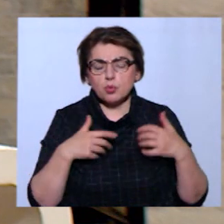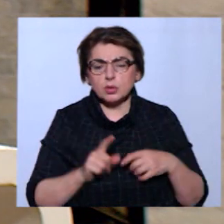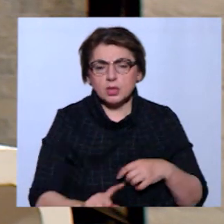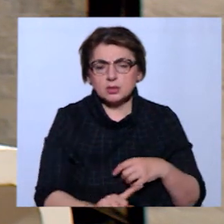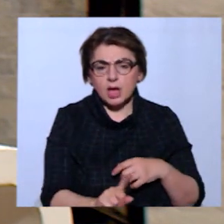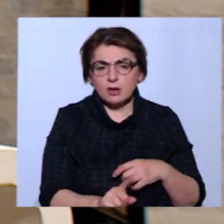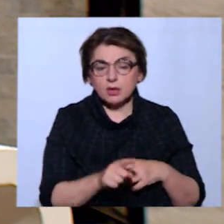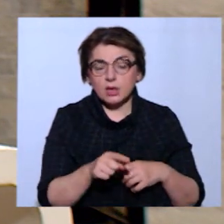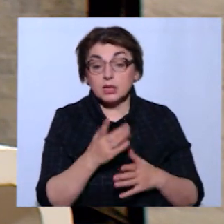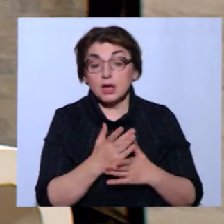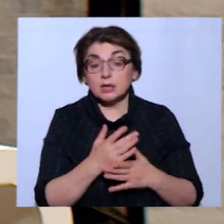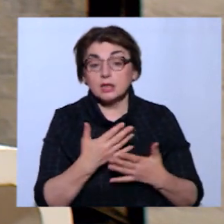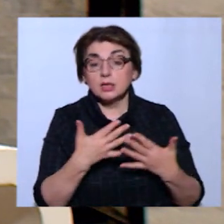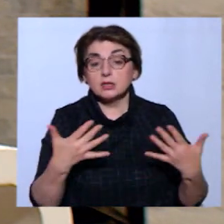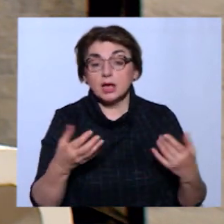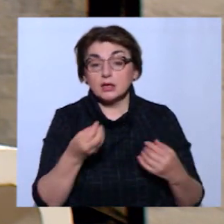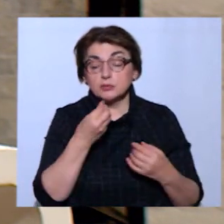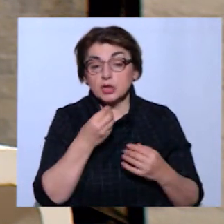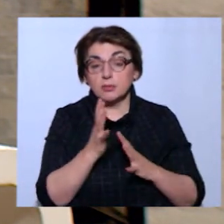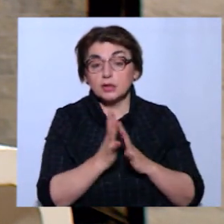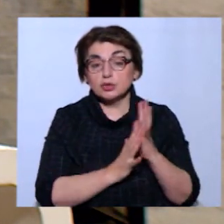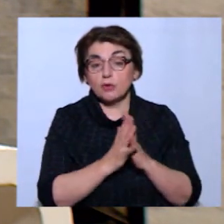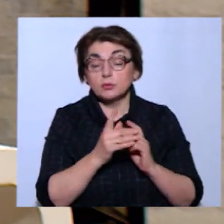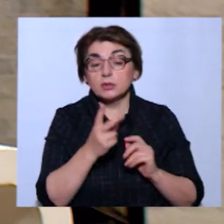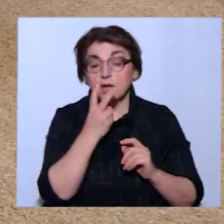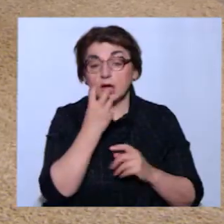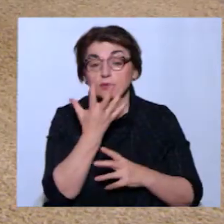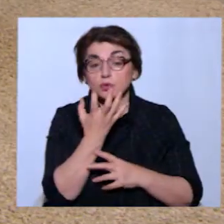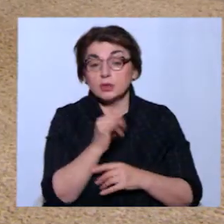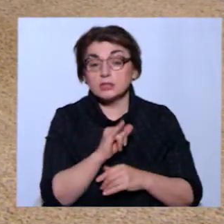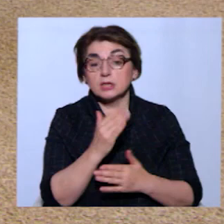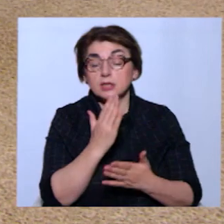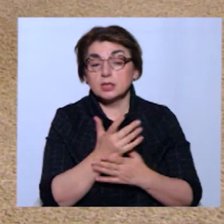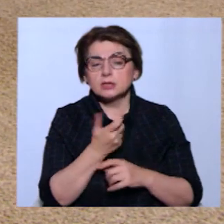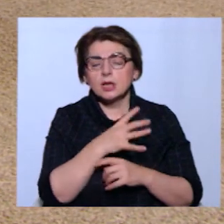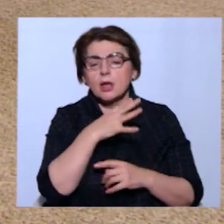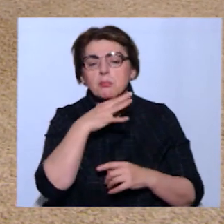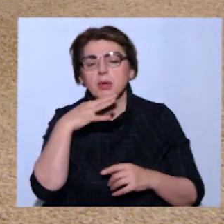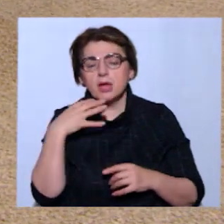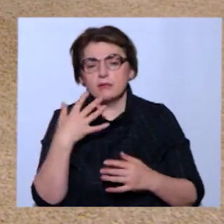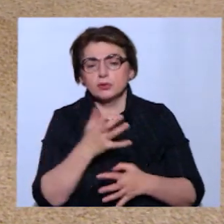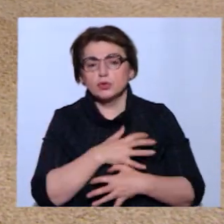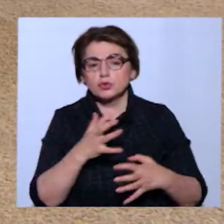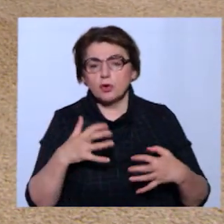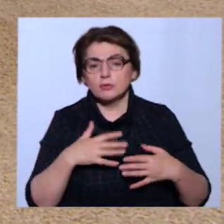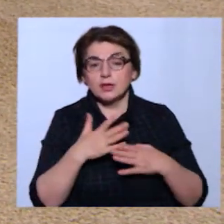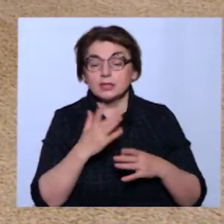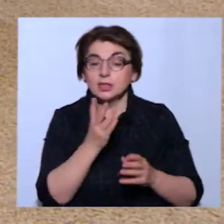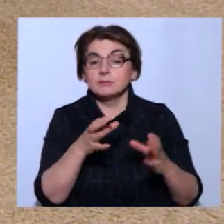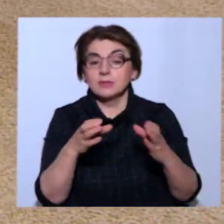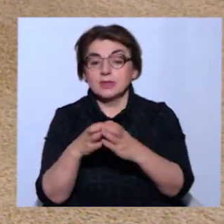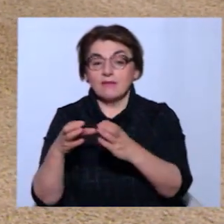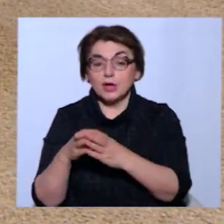ნაირმჭამელი ცხოველებია. მე თქვენ ახლა გიჩვენებთ ფოტოს, სადაც თქვენ ნახავთ ძალიან ბევრ ცხოველს და მოდით დავახარისხოთ,